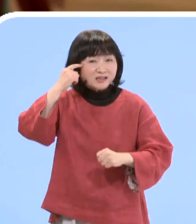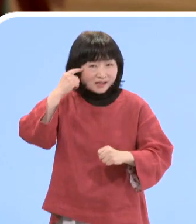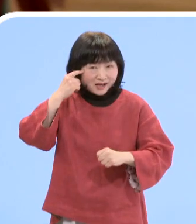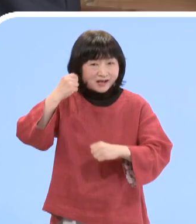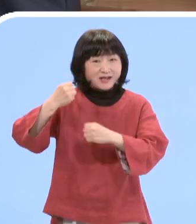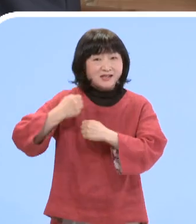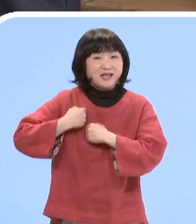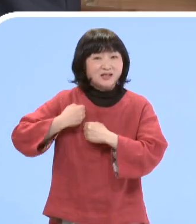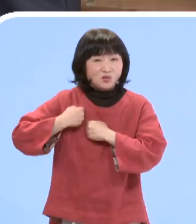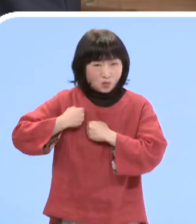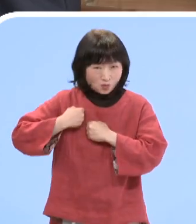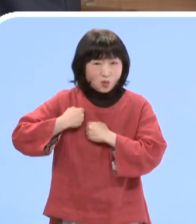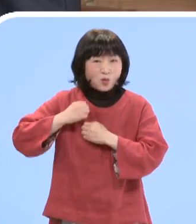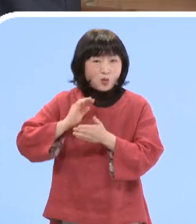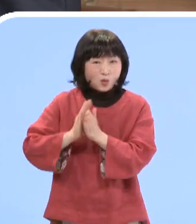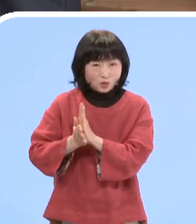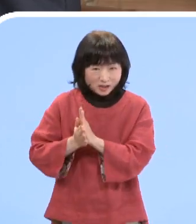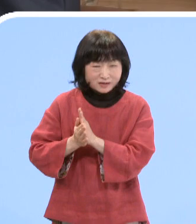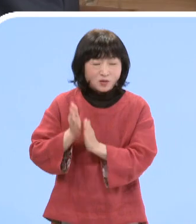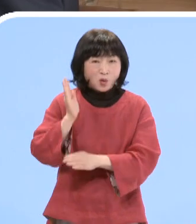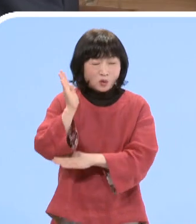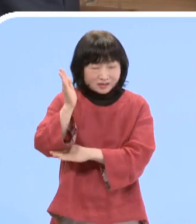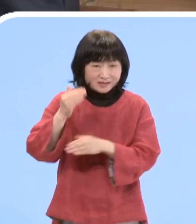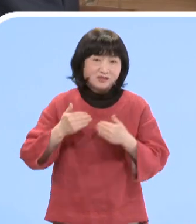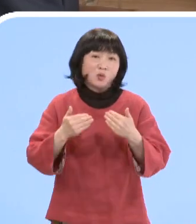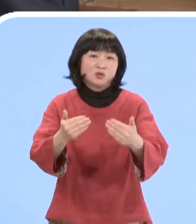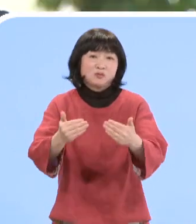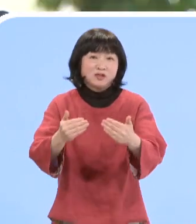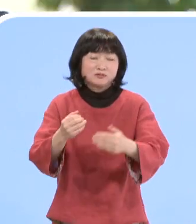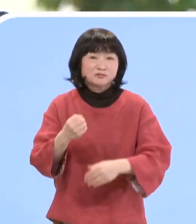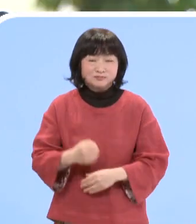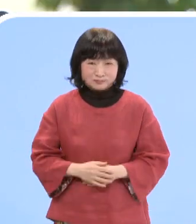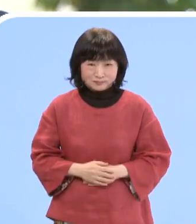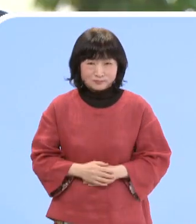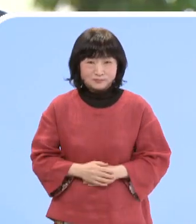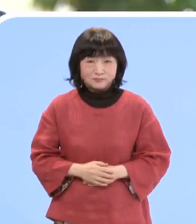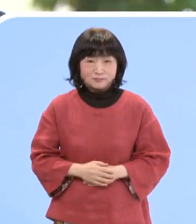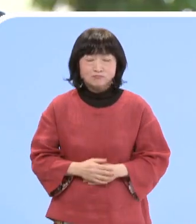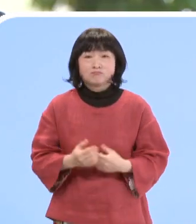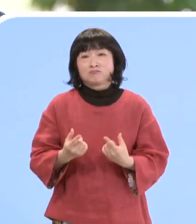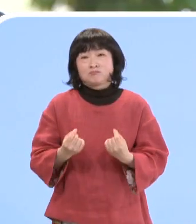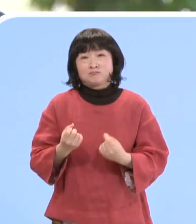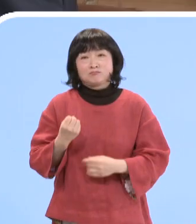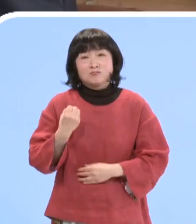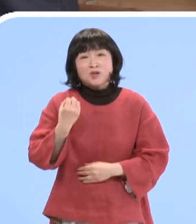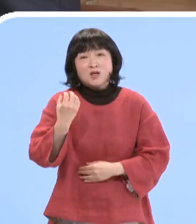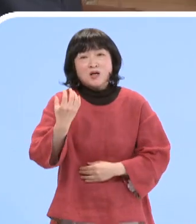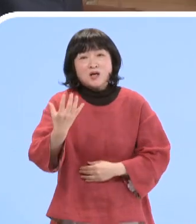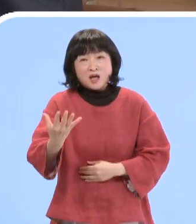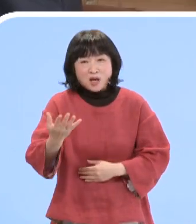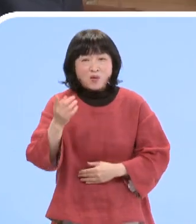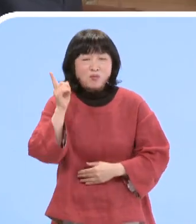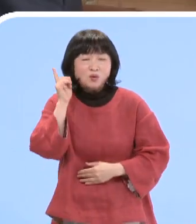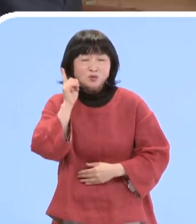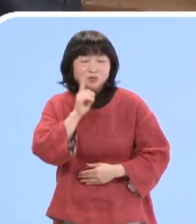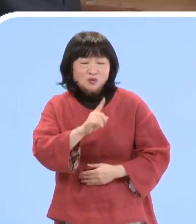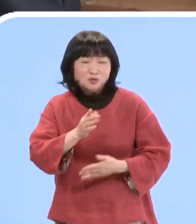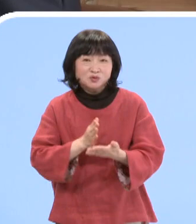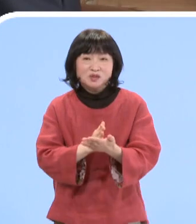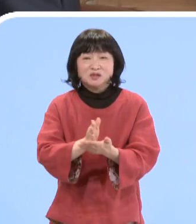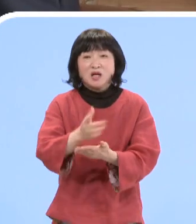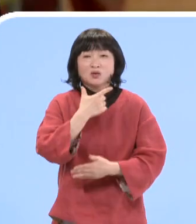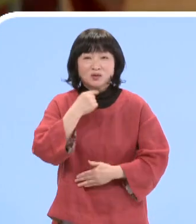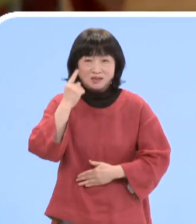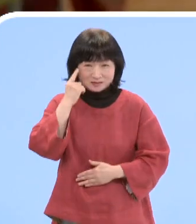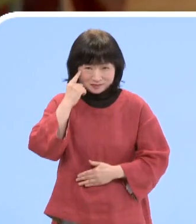考えています、 うん、令和に向けてということですよね。 そうですね、令和も滑り出しよくスタートを切らなきゃいけないと思っています、